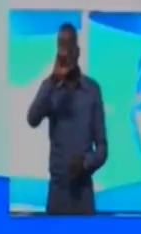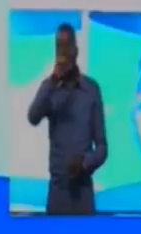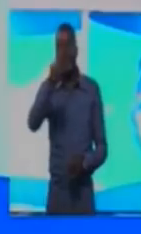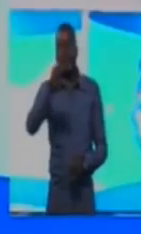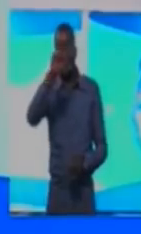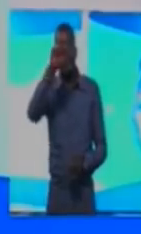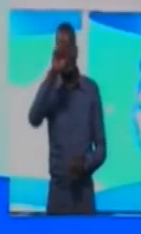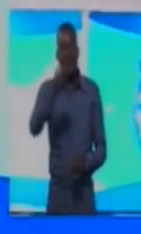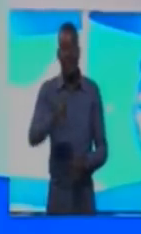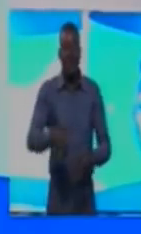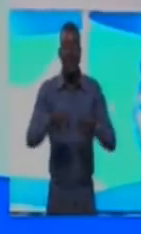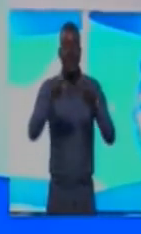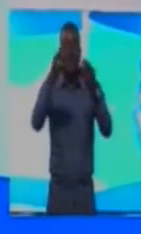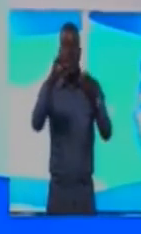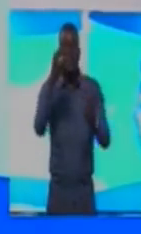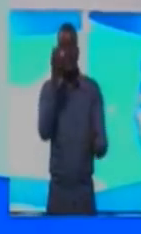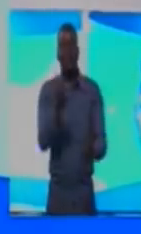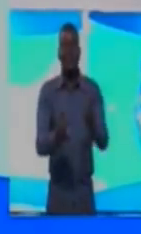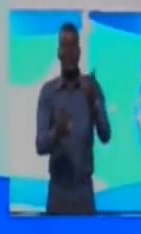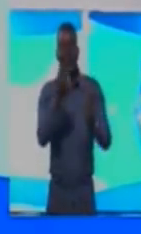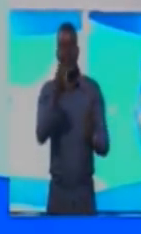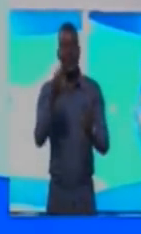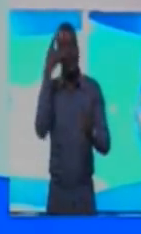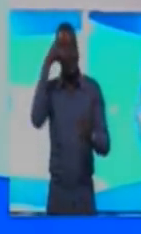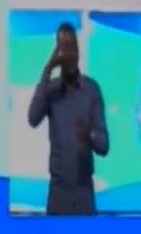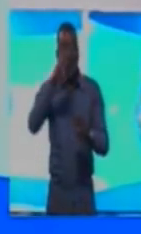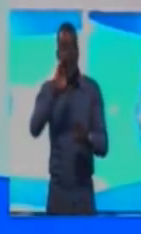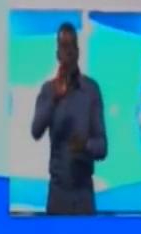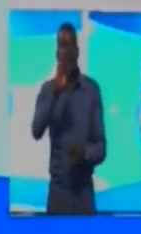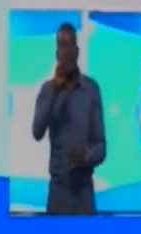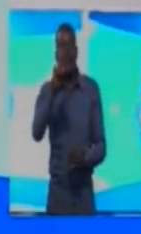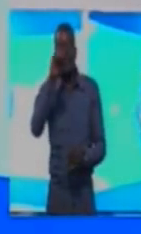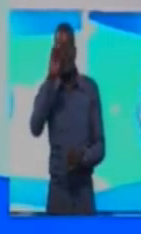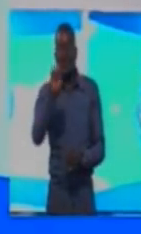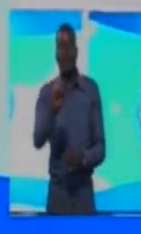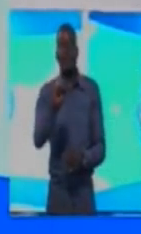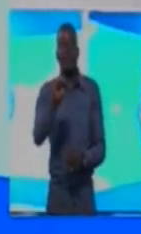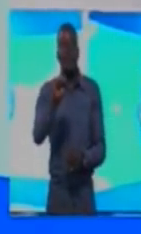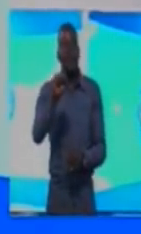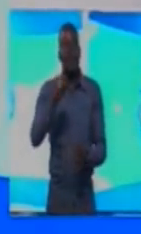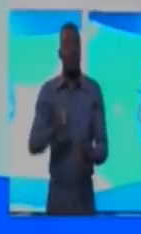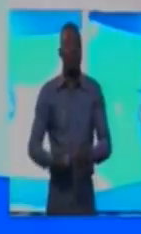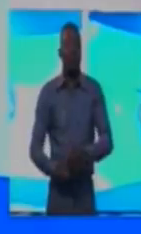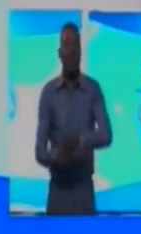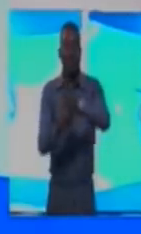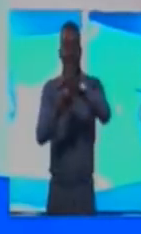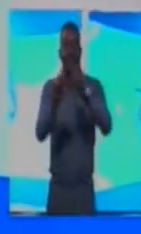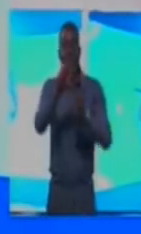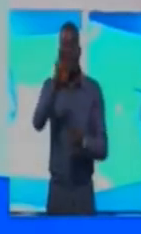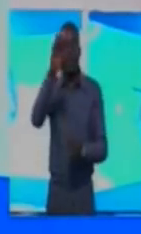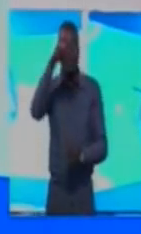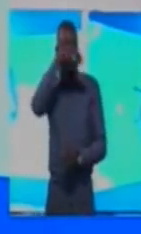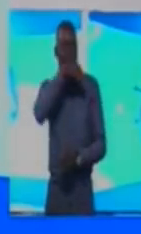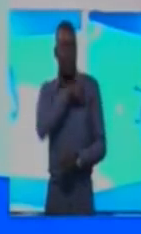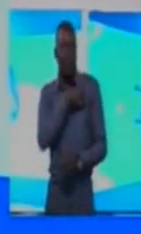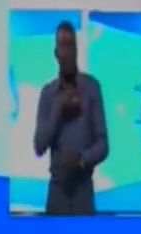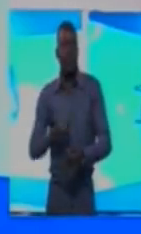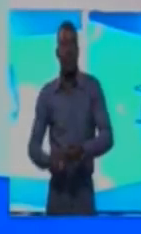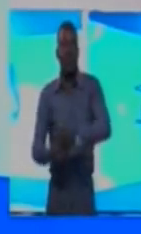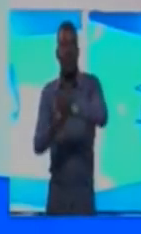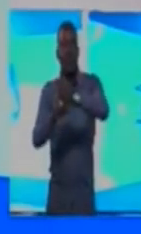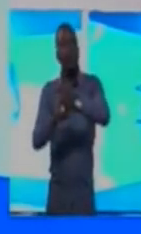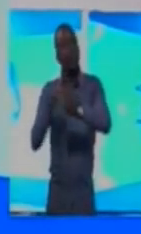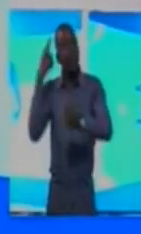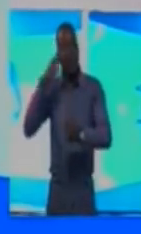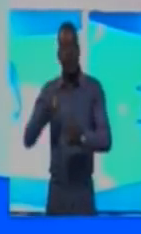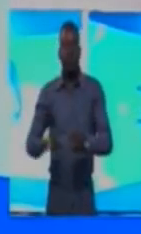International offre un véhicule tout-terrain aux forces de défense et de sécurité en soutien à leur mission de sécurisation de l'aéroport